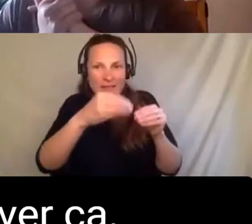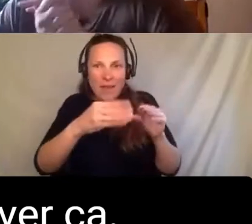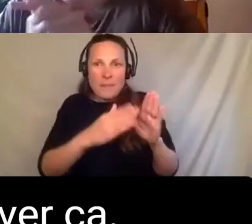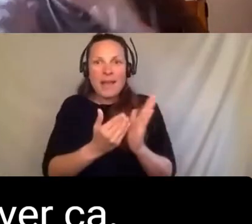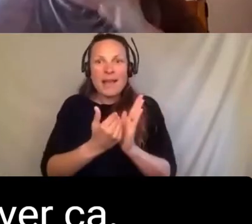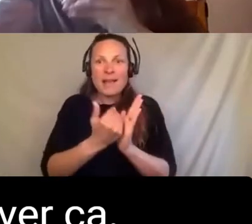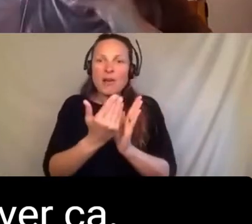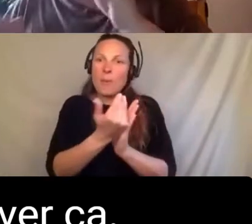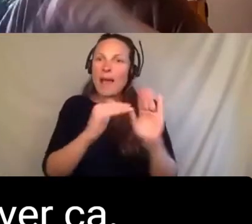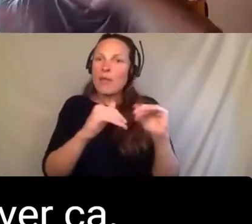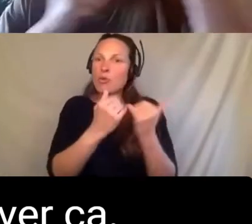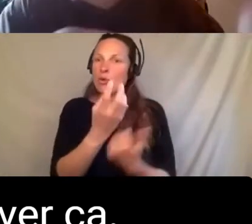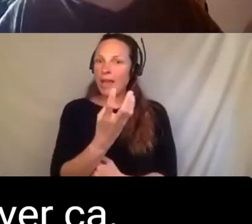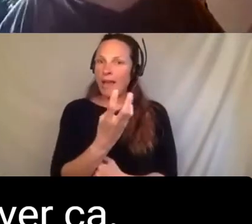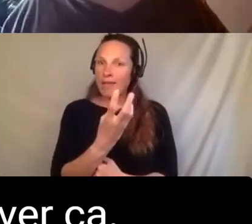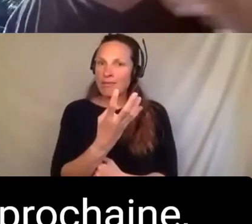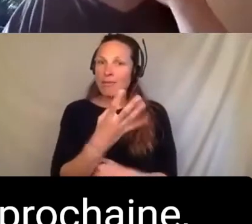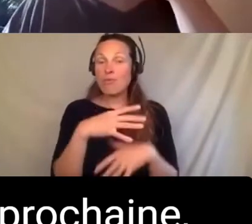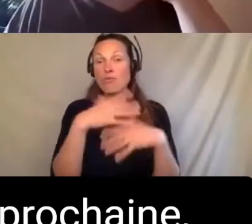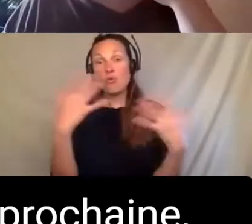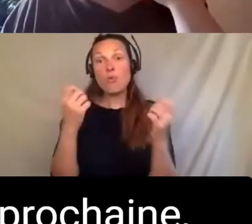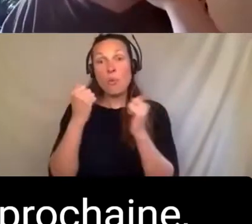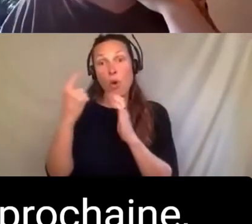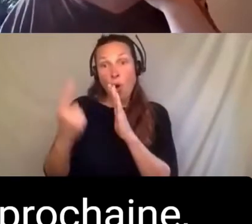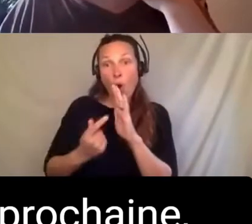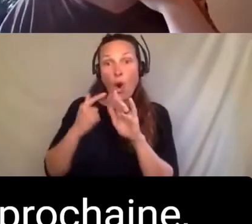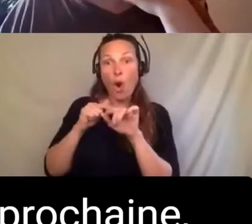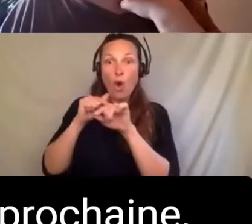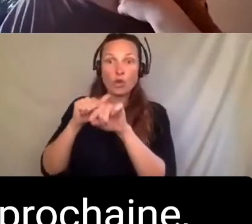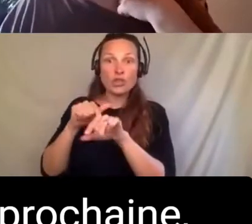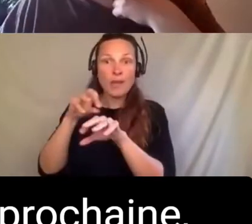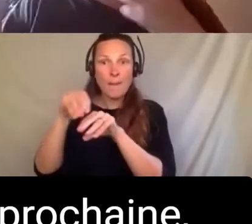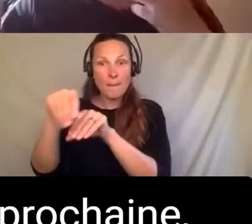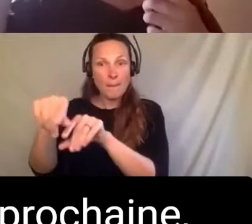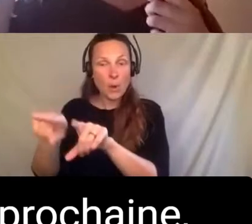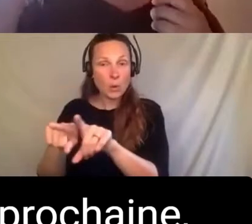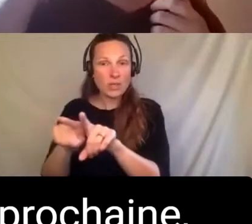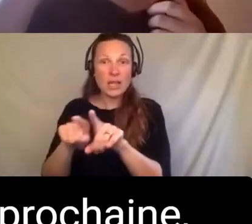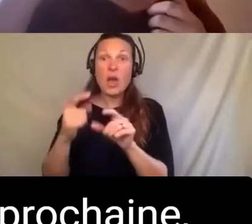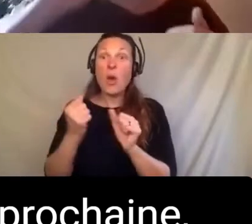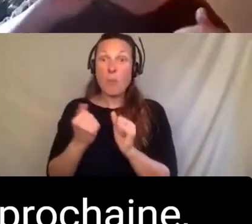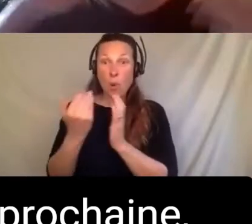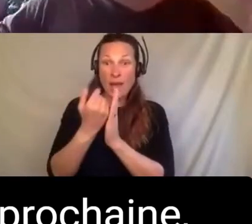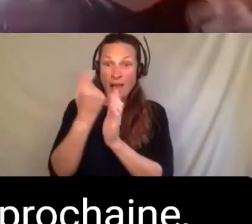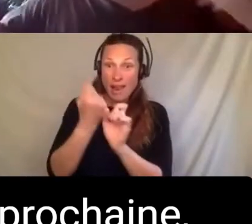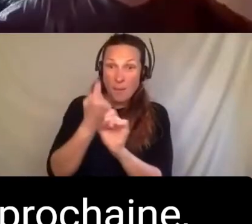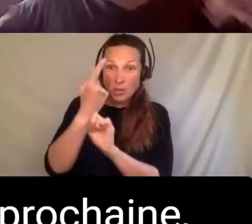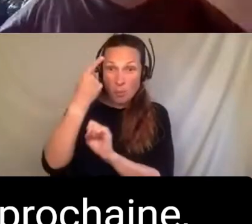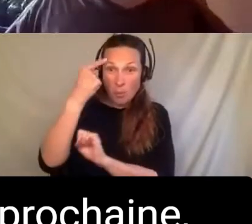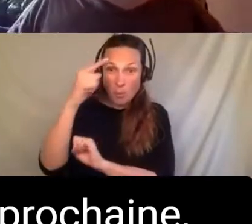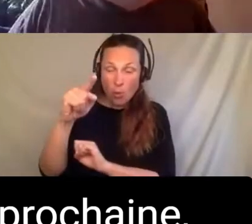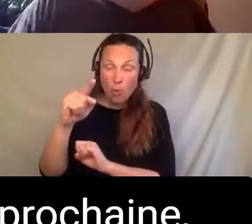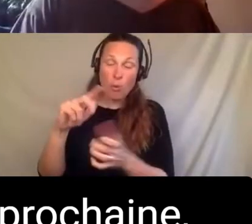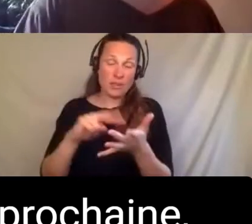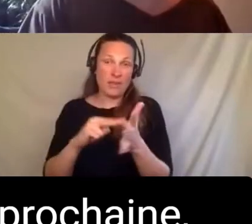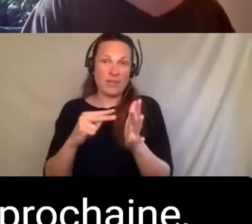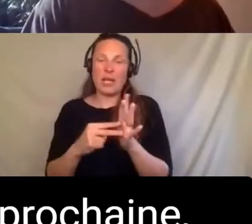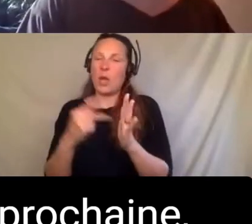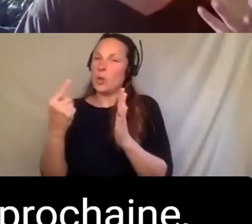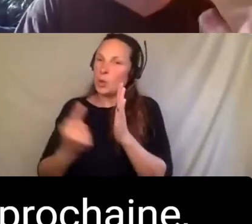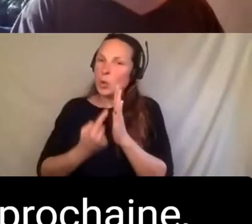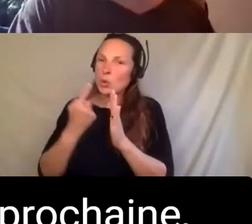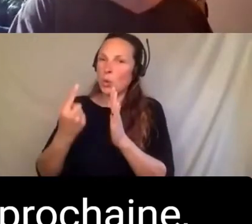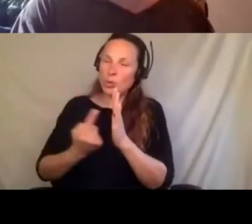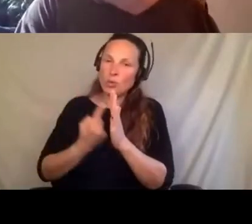conserver ça. Ou vous pouvez même ressemer. Donc, vous pouvez conserver ça pour l'année prochaine et vous aurez encore et encore de votre